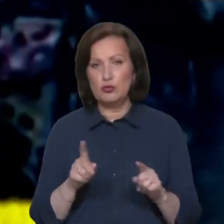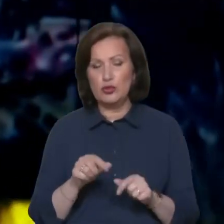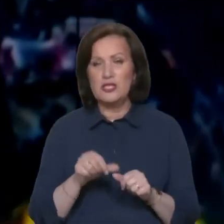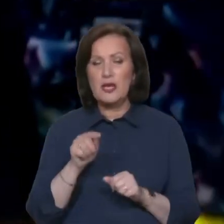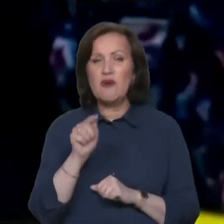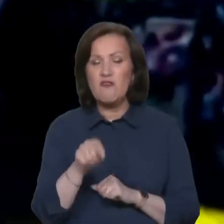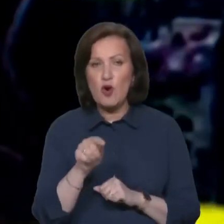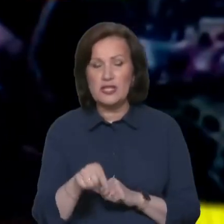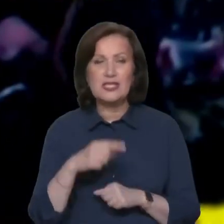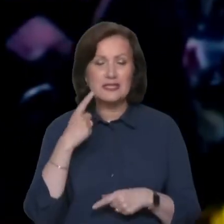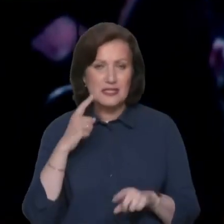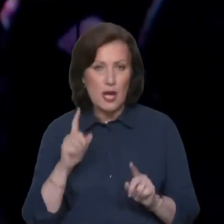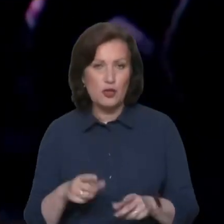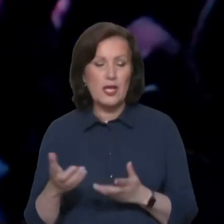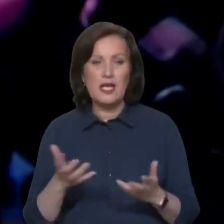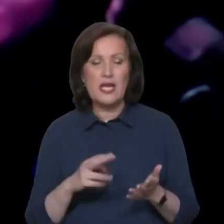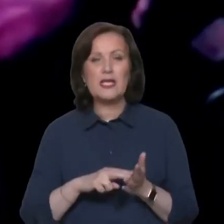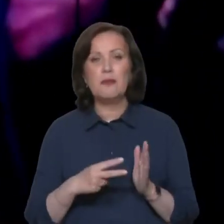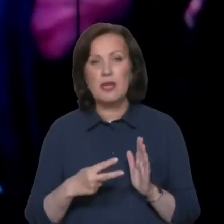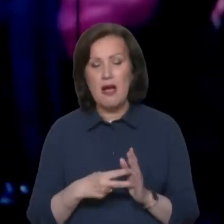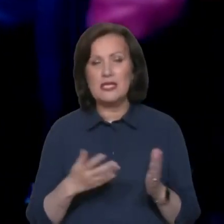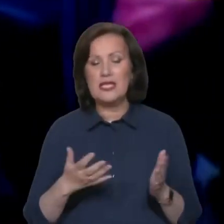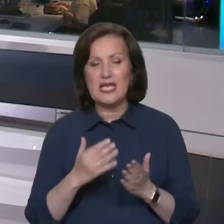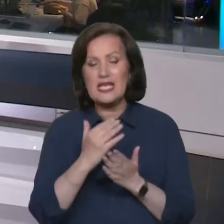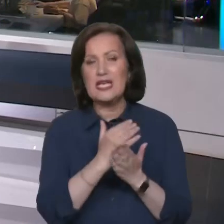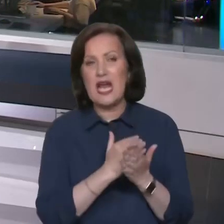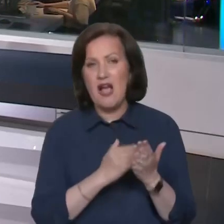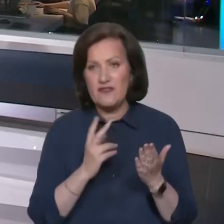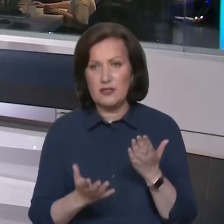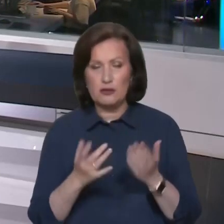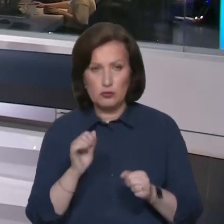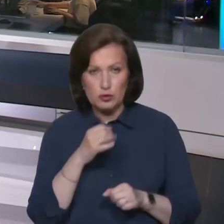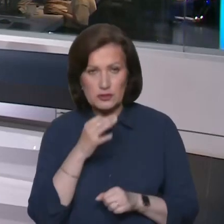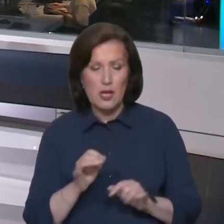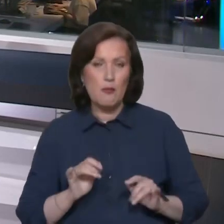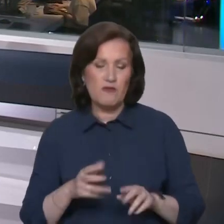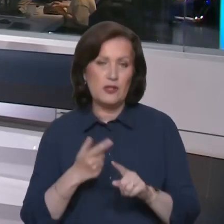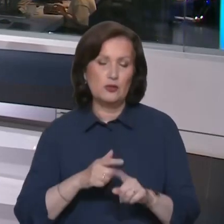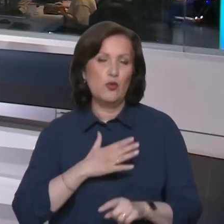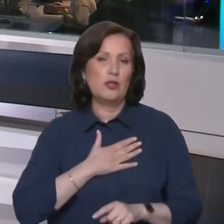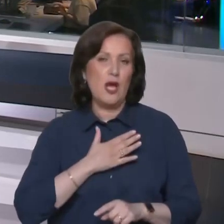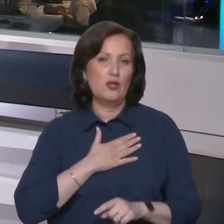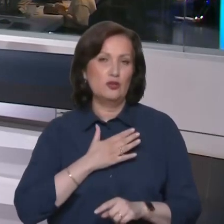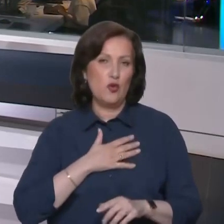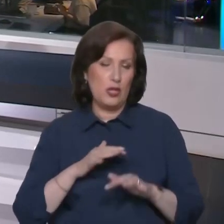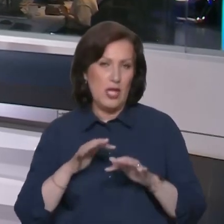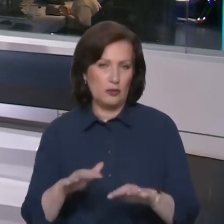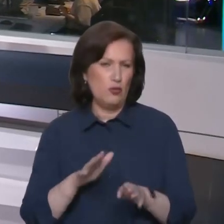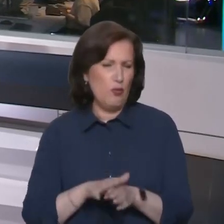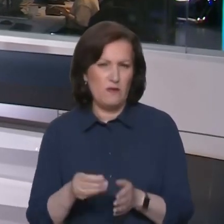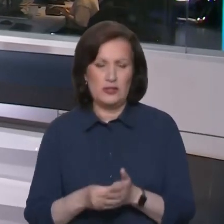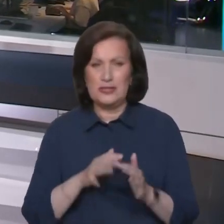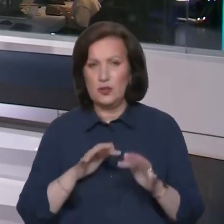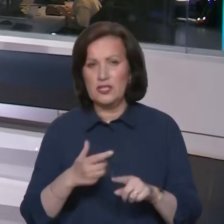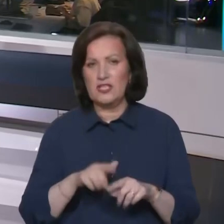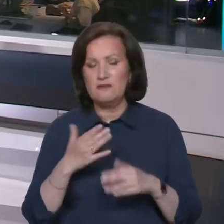саме вони знають, який план і який графік, якщо так можна сказати, проведення цього нашого наступу, повноцінного